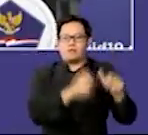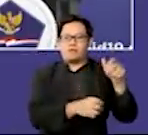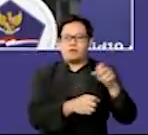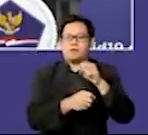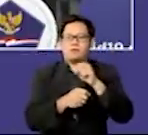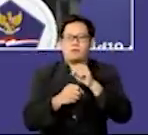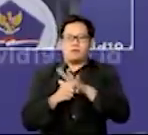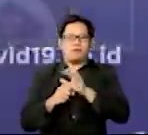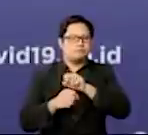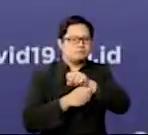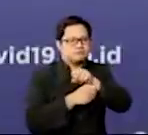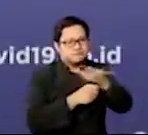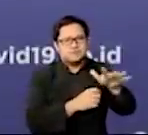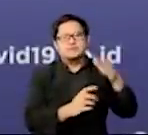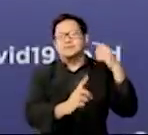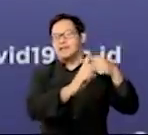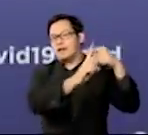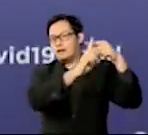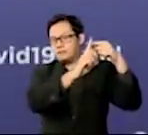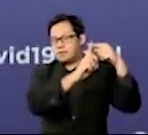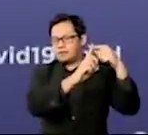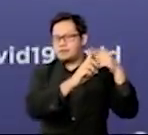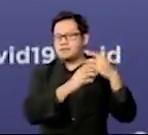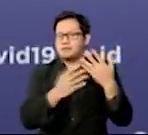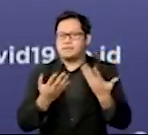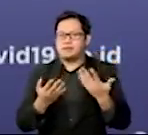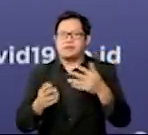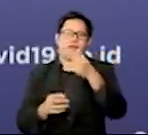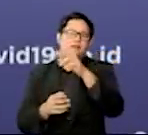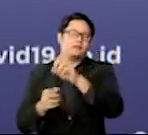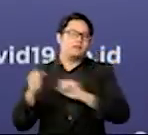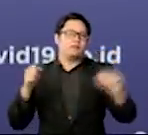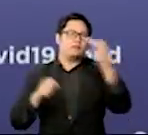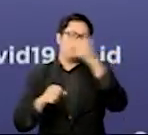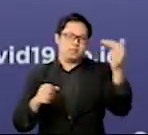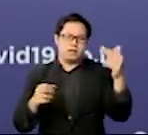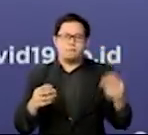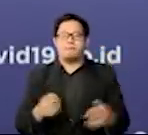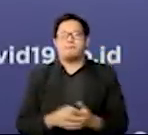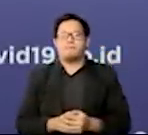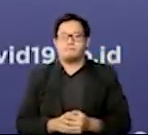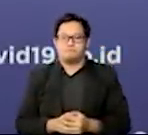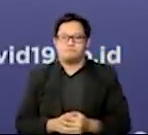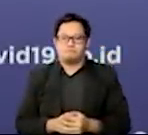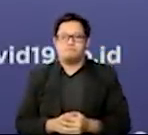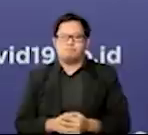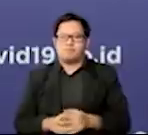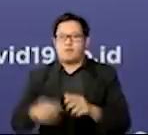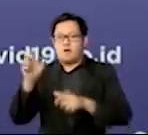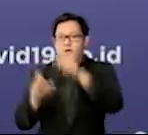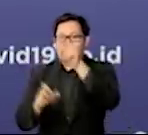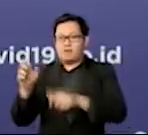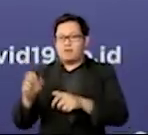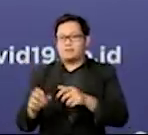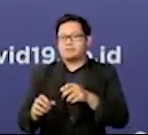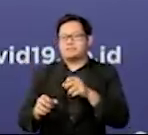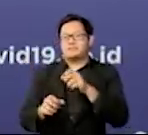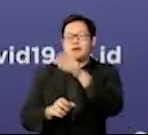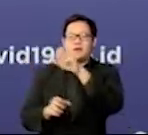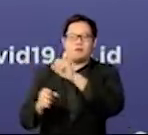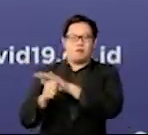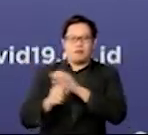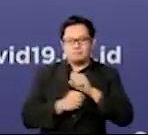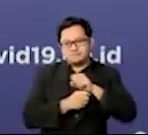yang ada di Indonesia dan kasus baru per minggu terakhir Hai